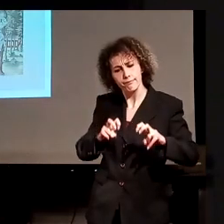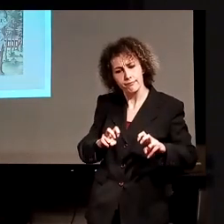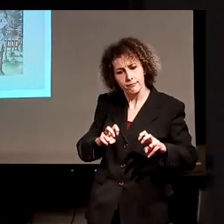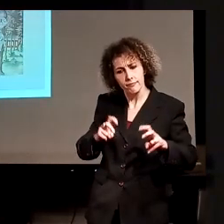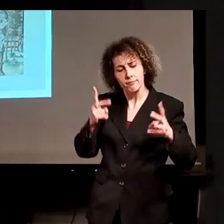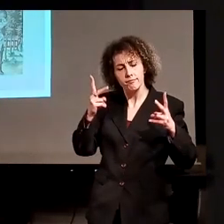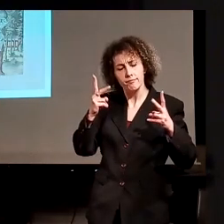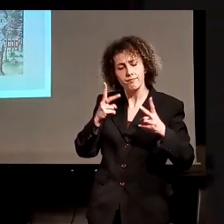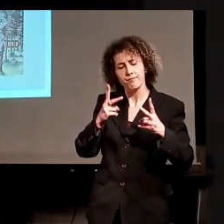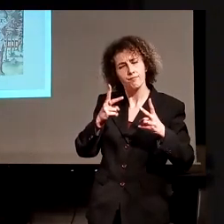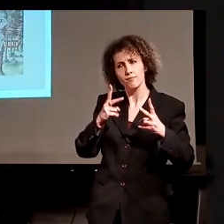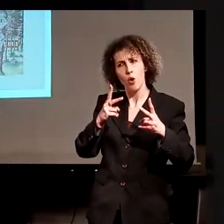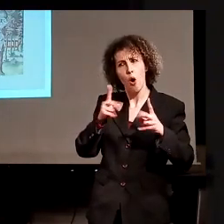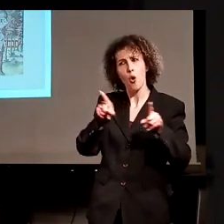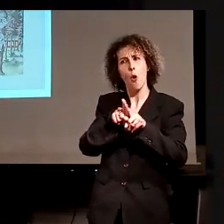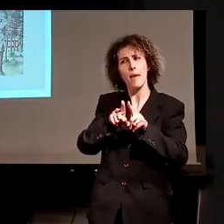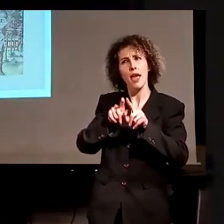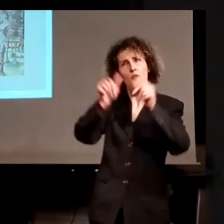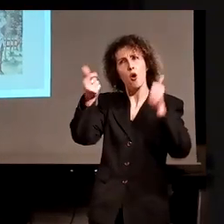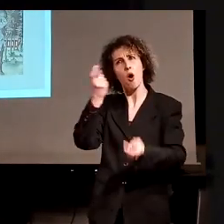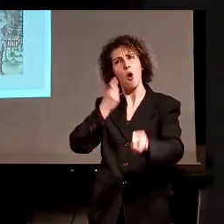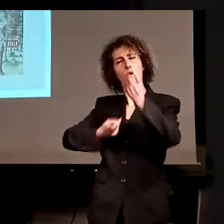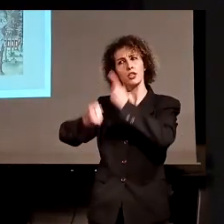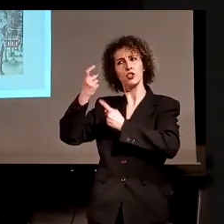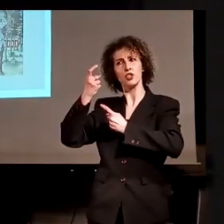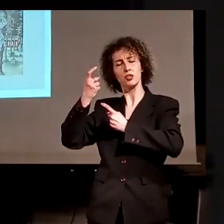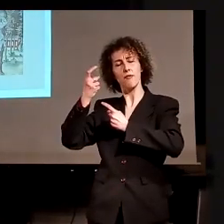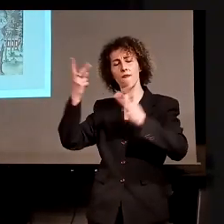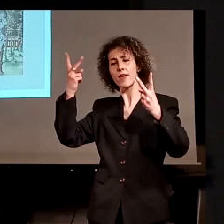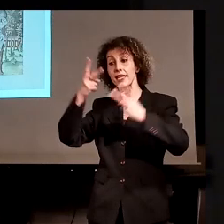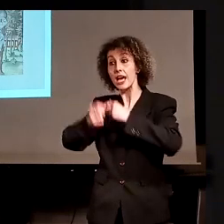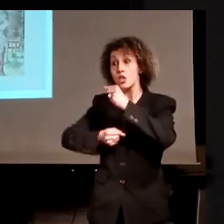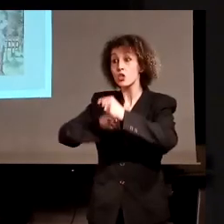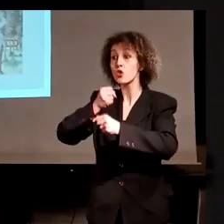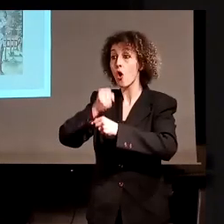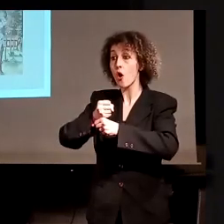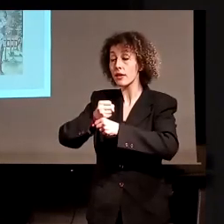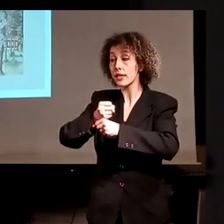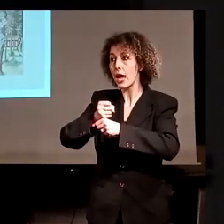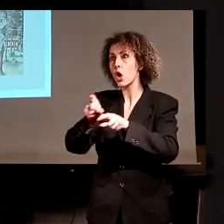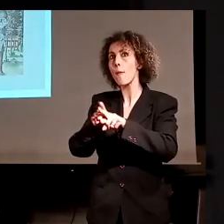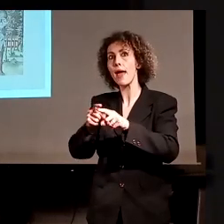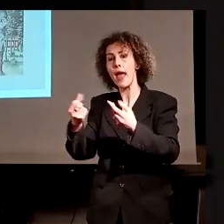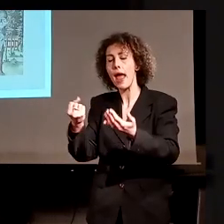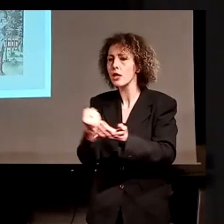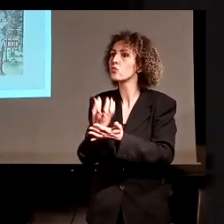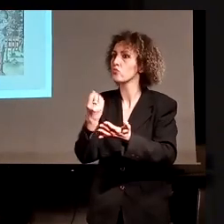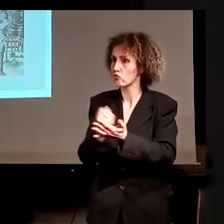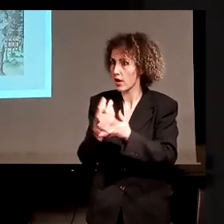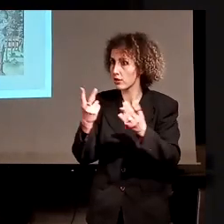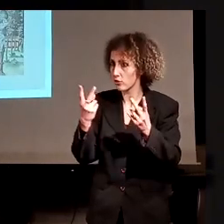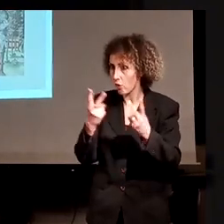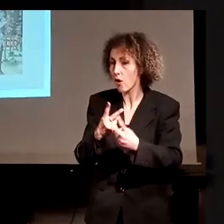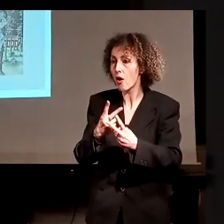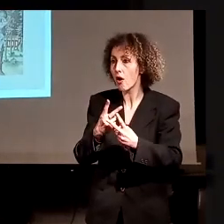origine la verità storica per lui non è ciò che sa e ciò che riteniamo